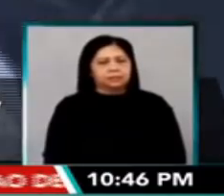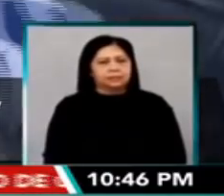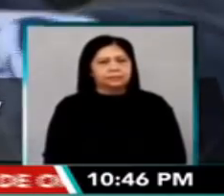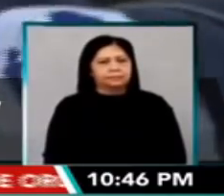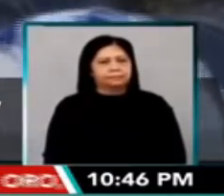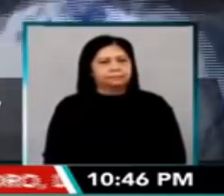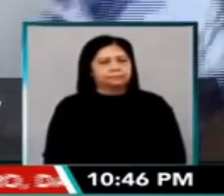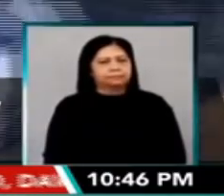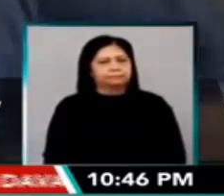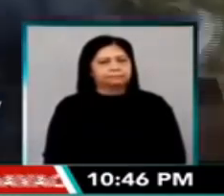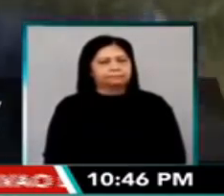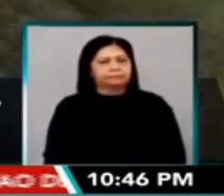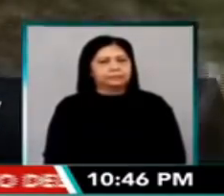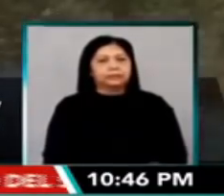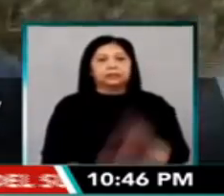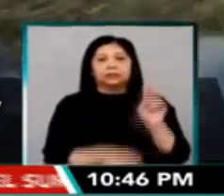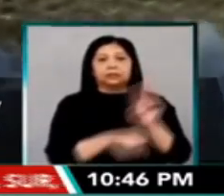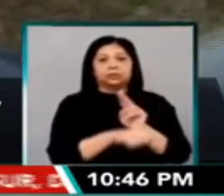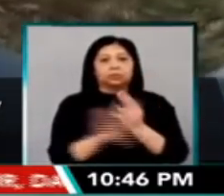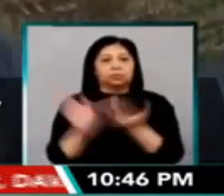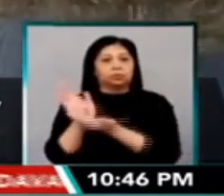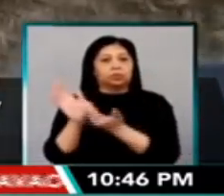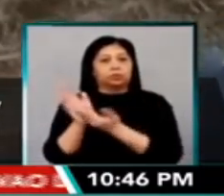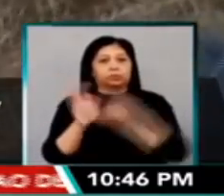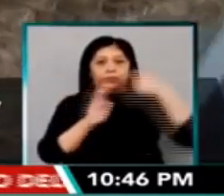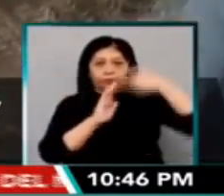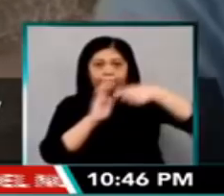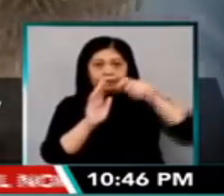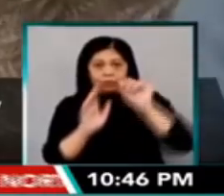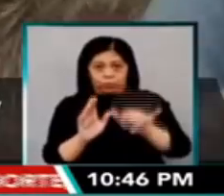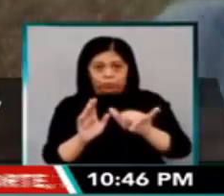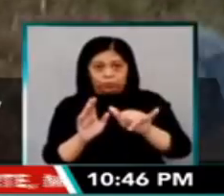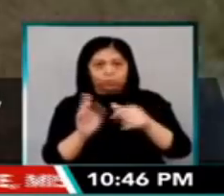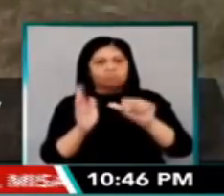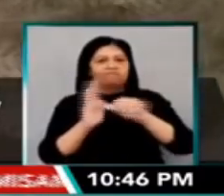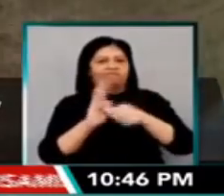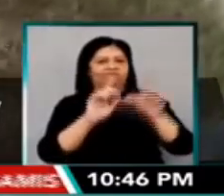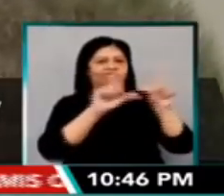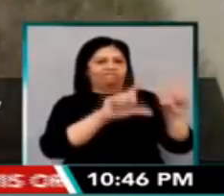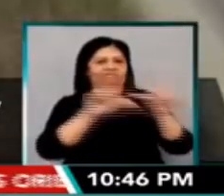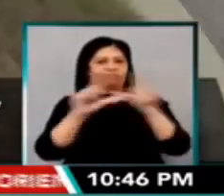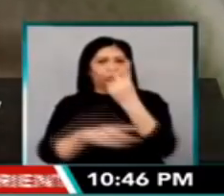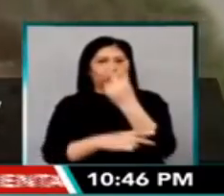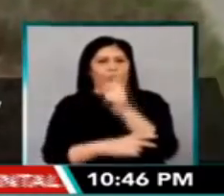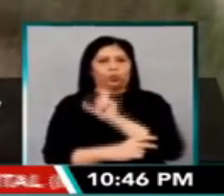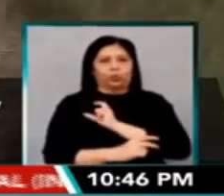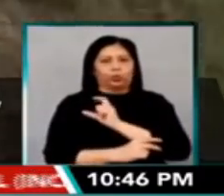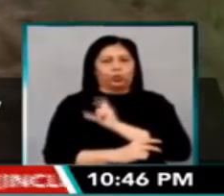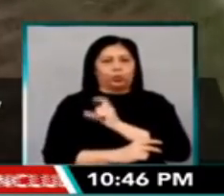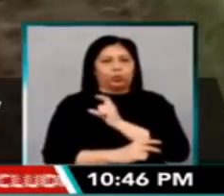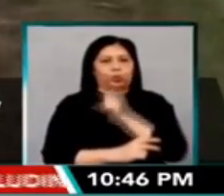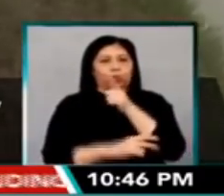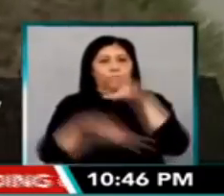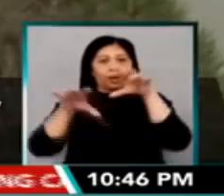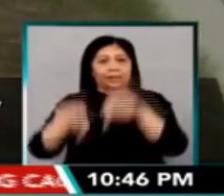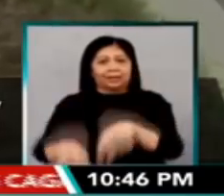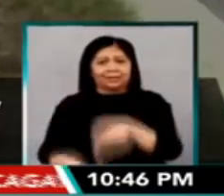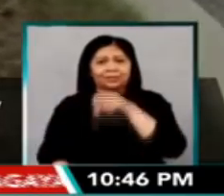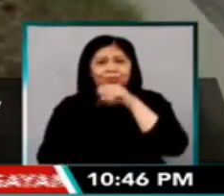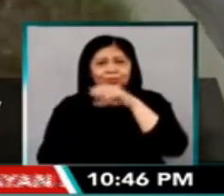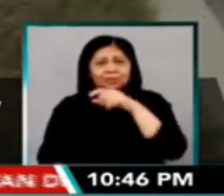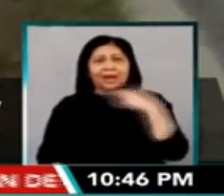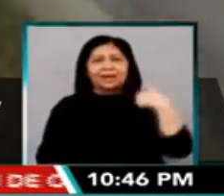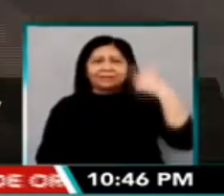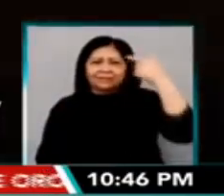I'm going home. Ginamit na ebidensya ang video na yan upang idiin ng dalawang police officer na umaresto sa matandang may demensya.